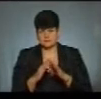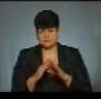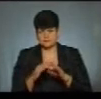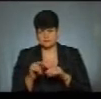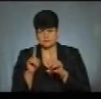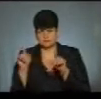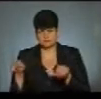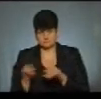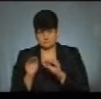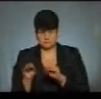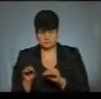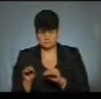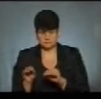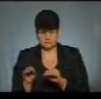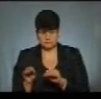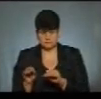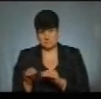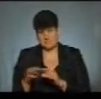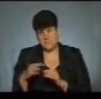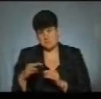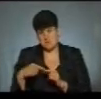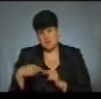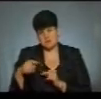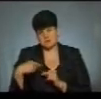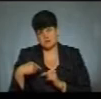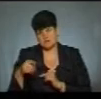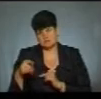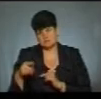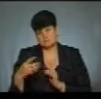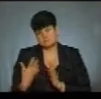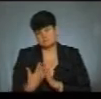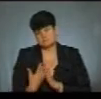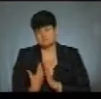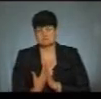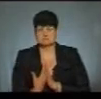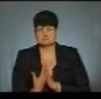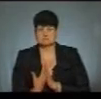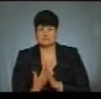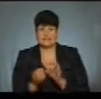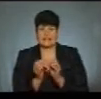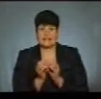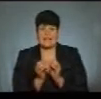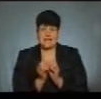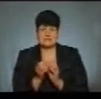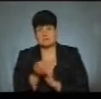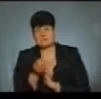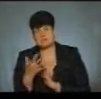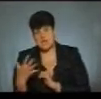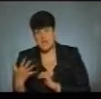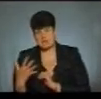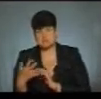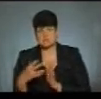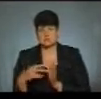Десь отам от машина, а метрів, мабуть, що з 10-15